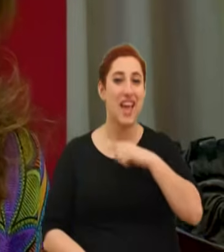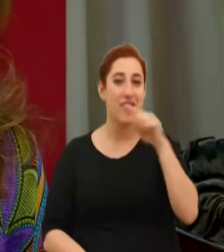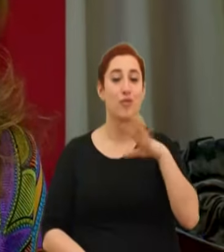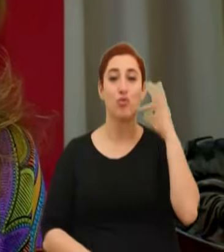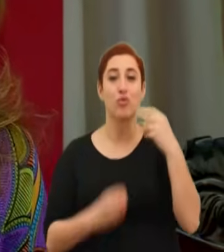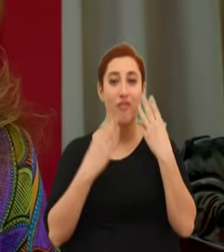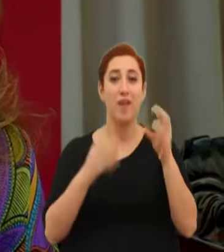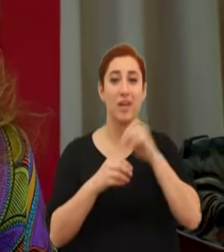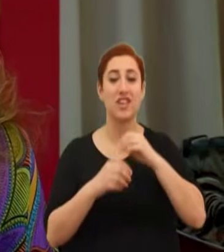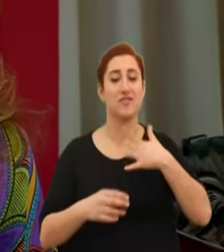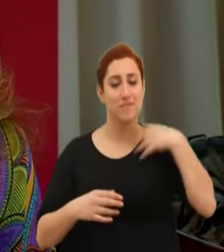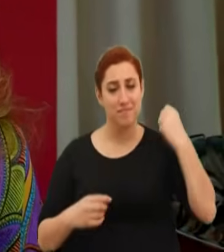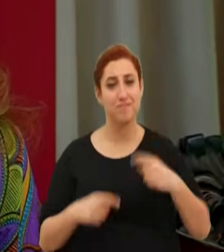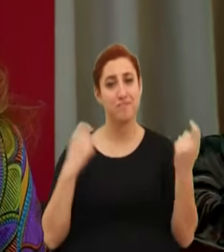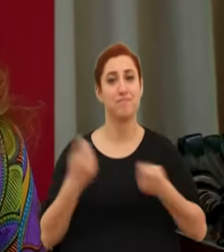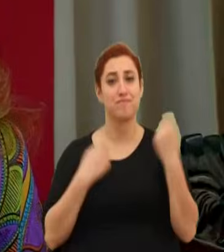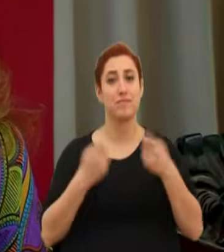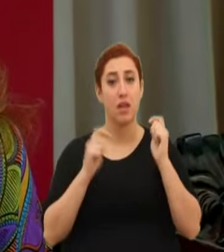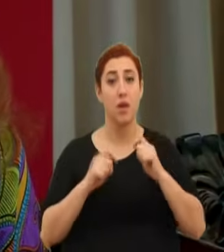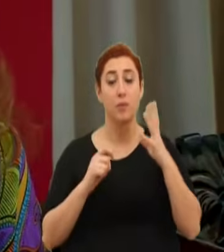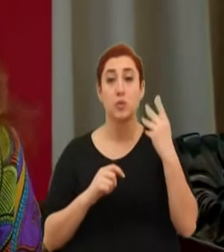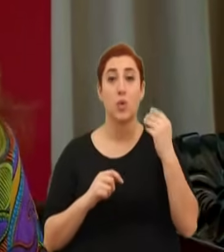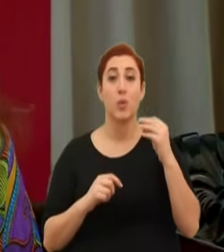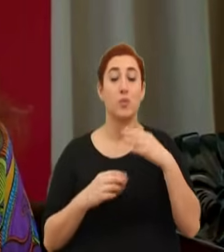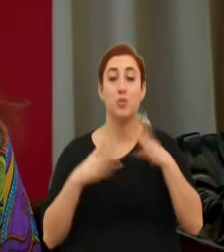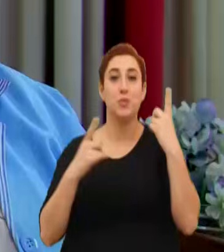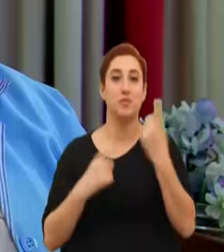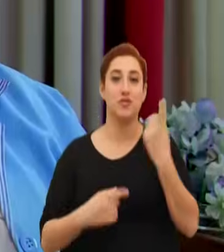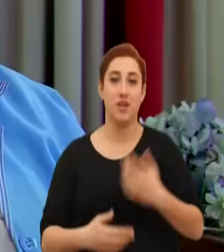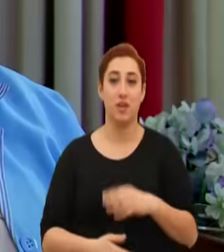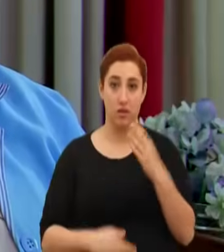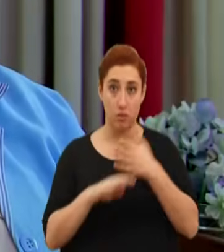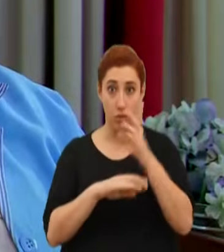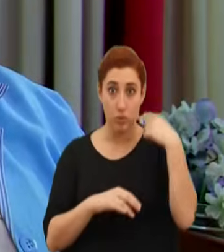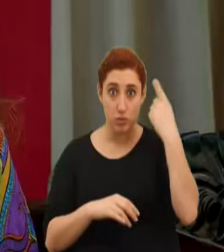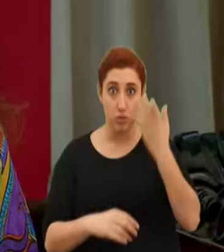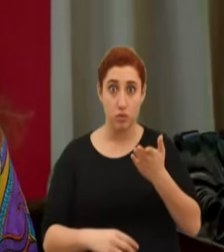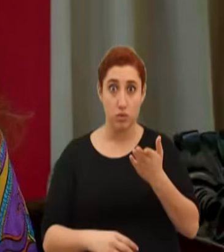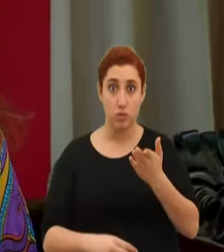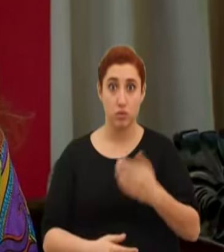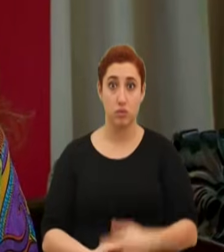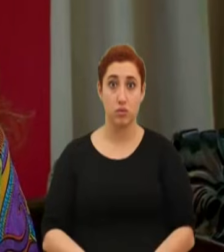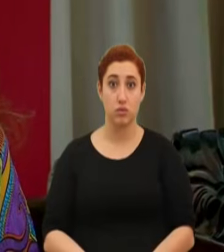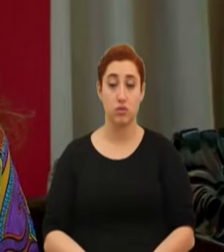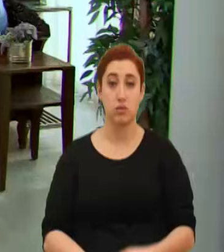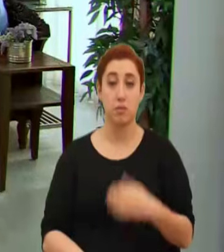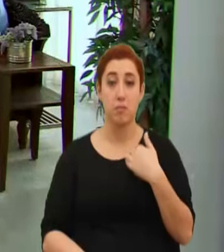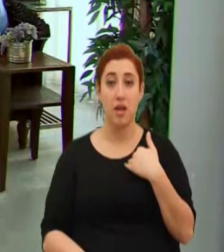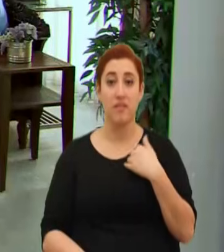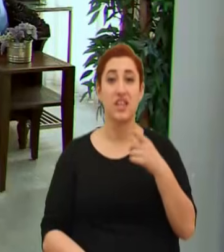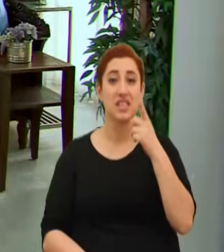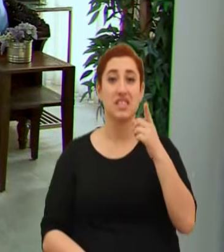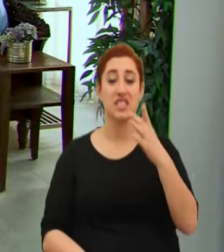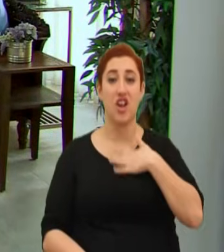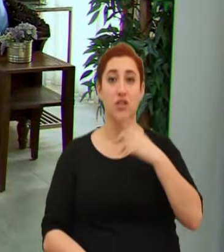sevdiklerinizi mutlu etmek için canınızı dişinize takıp çalışmanız çok erdemli bir şey. Öyle mi düşünüyorsunuz? Ben de